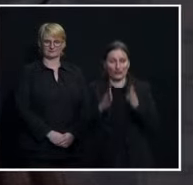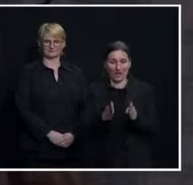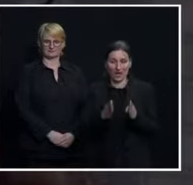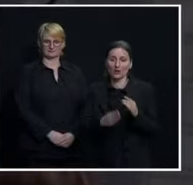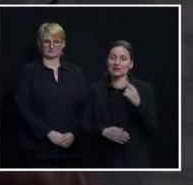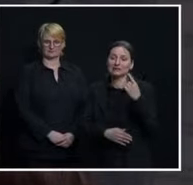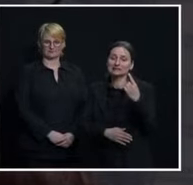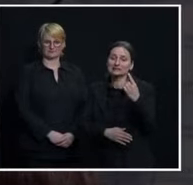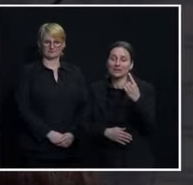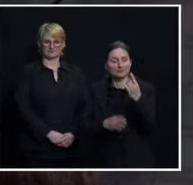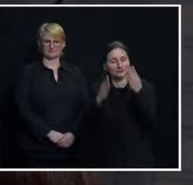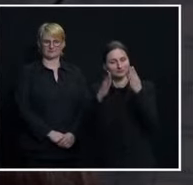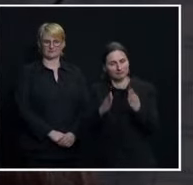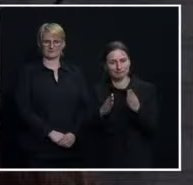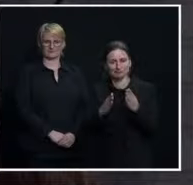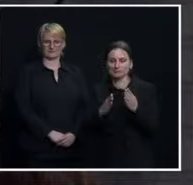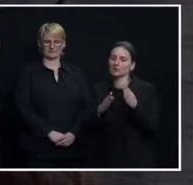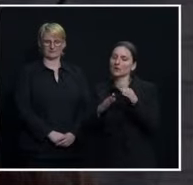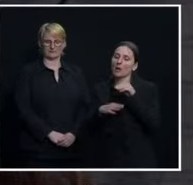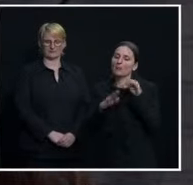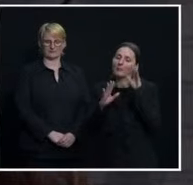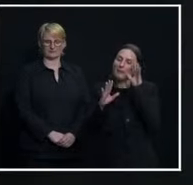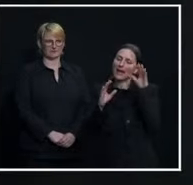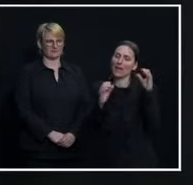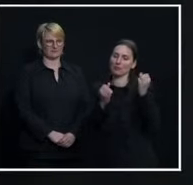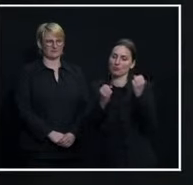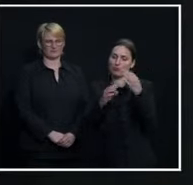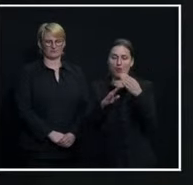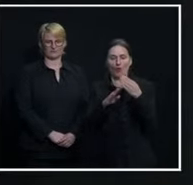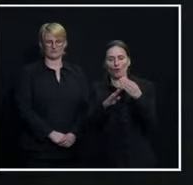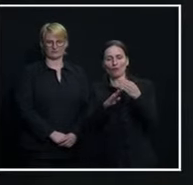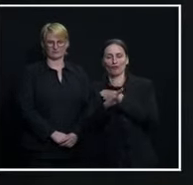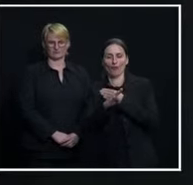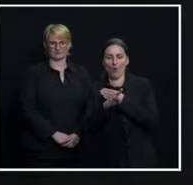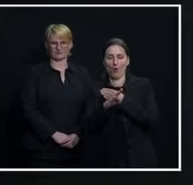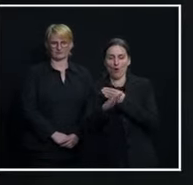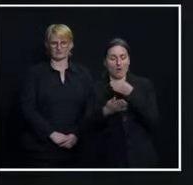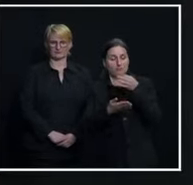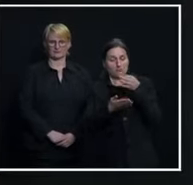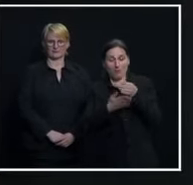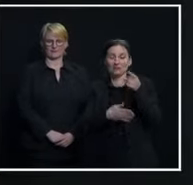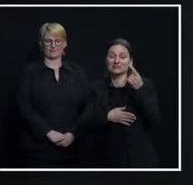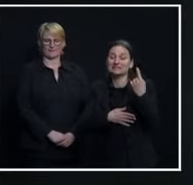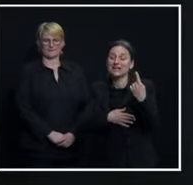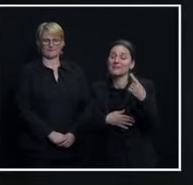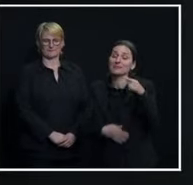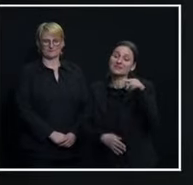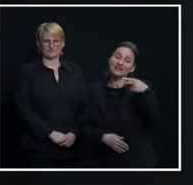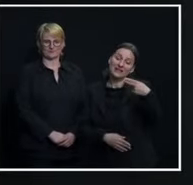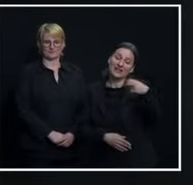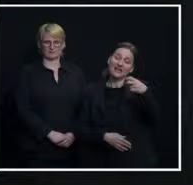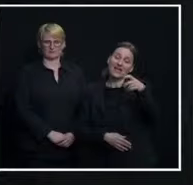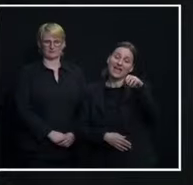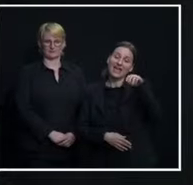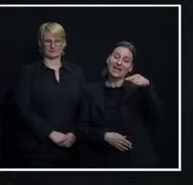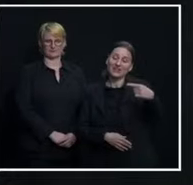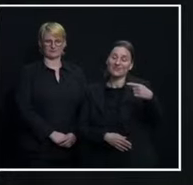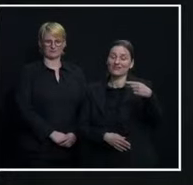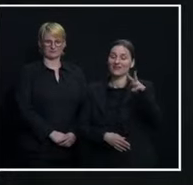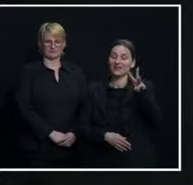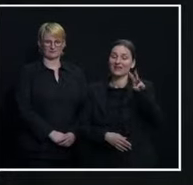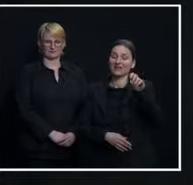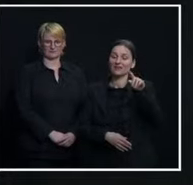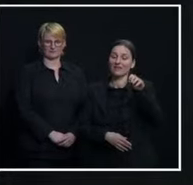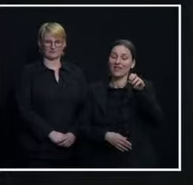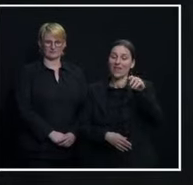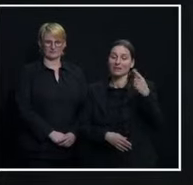eine Dame, die in Mecklenburg-Vorpommern geboren wurde. Und Hedwig Wilhelmi war eine promovierte Zoologin, eine Frau, die in den